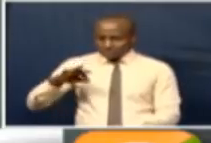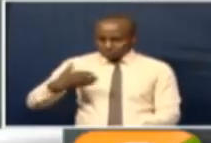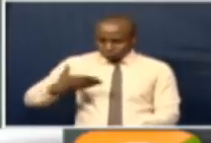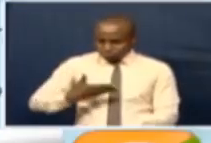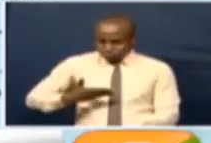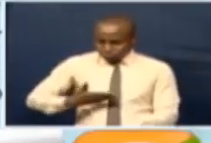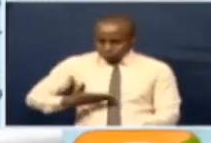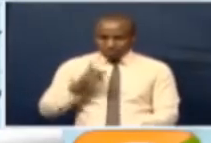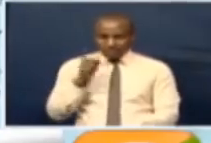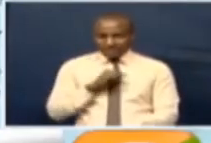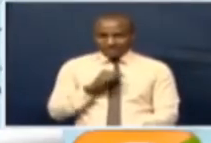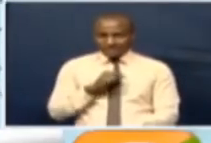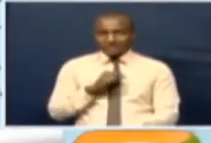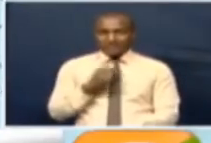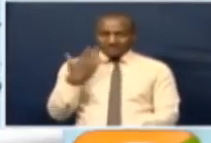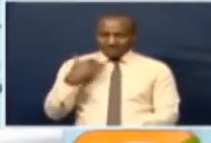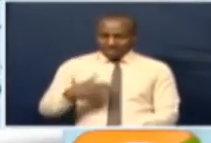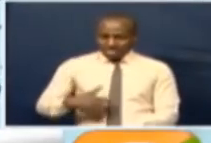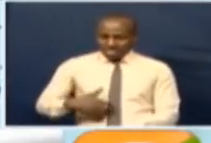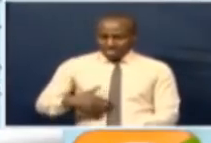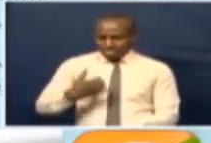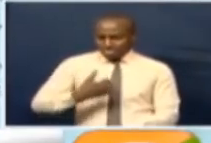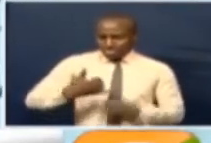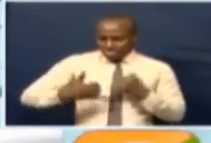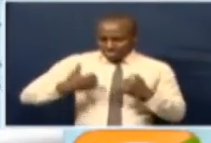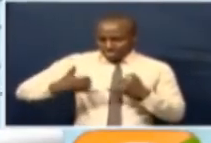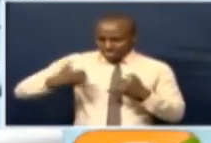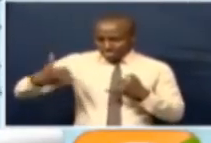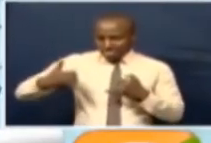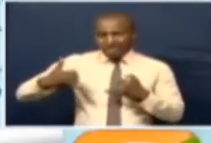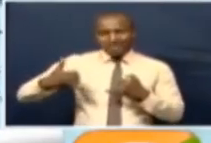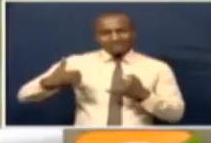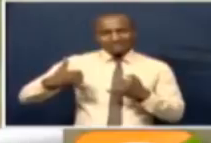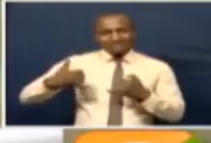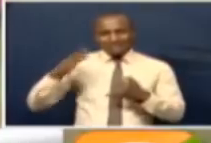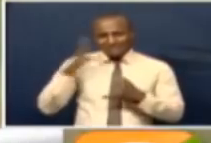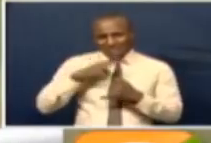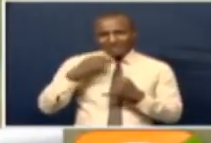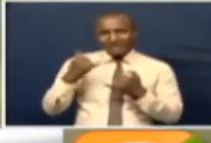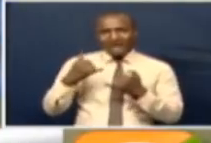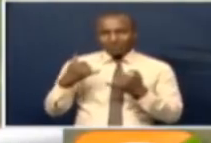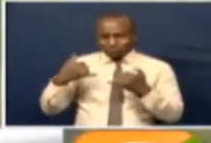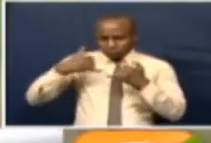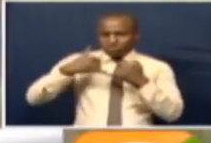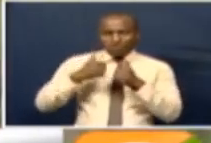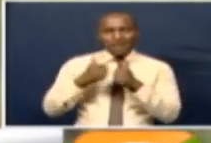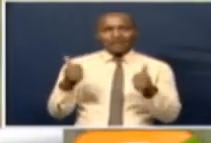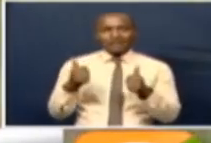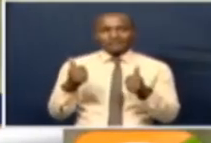upasuaji wa kurekebisha utumbo wake uliokuwa ukioza. Mshukuru Mwenyezi Mungu,